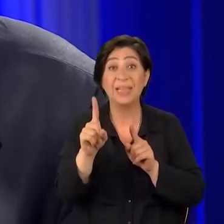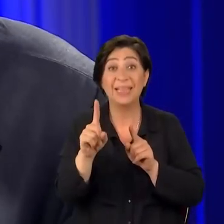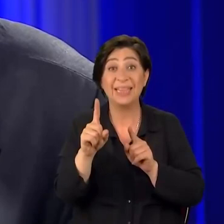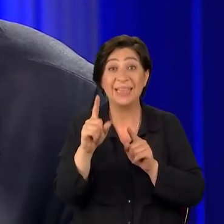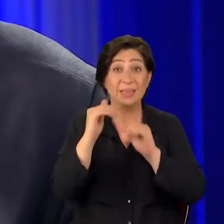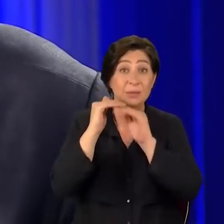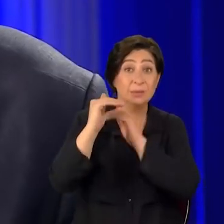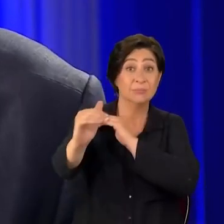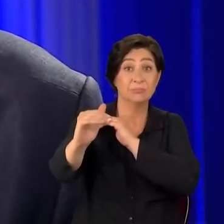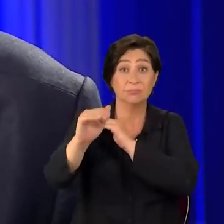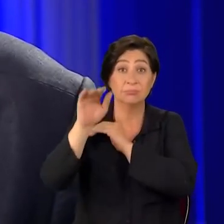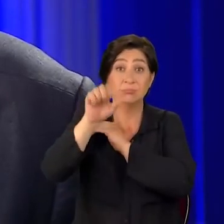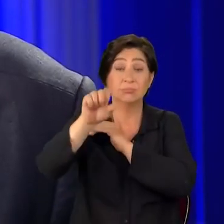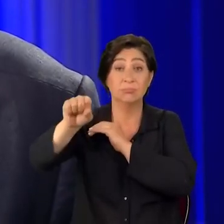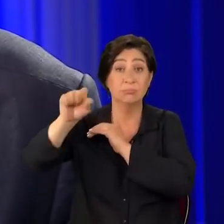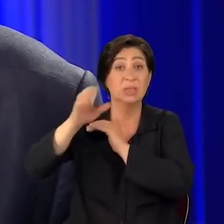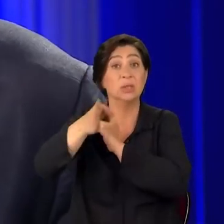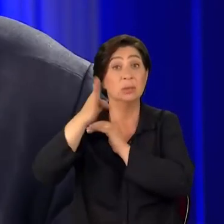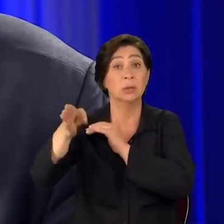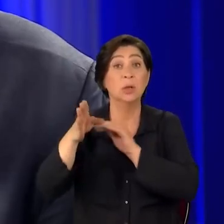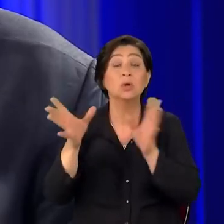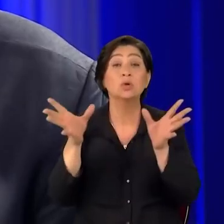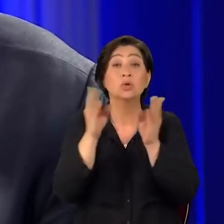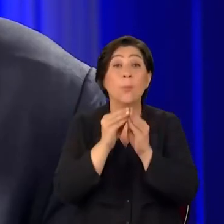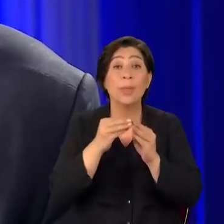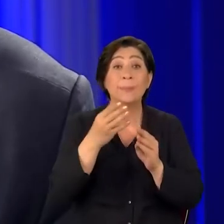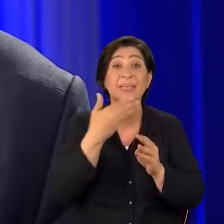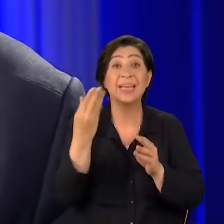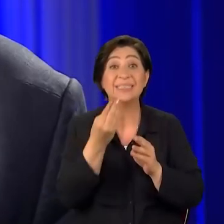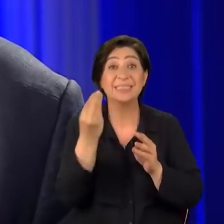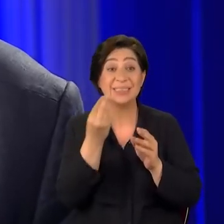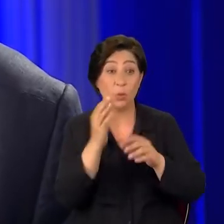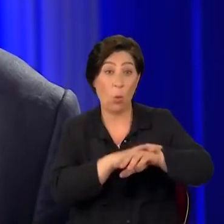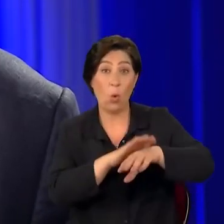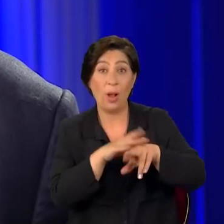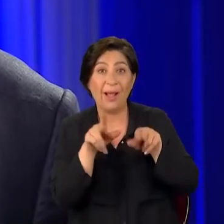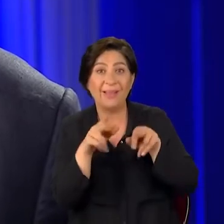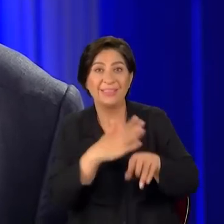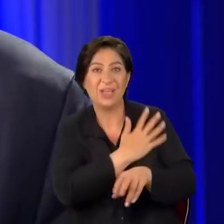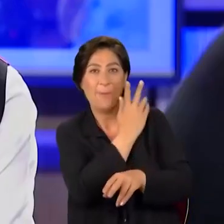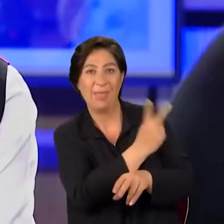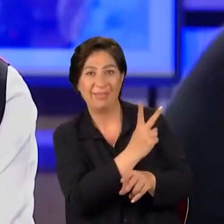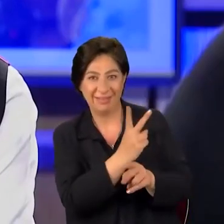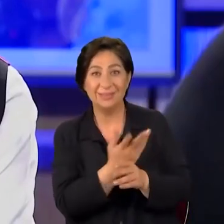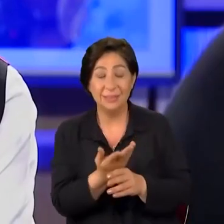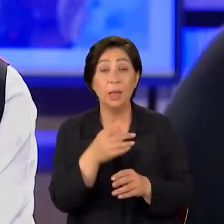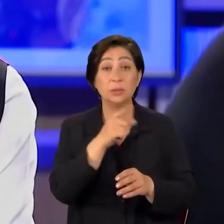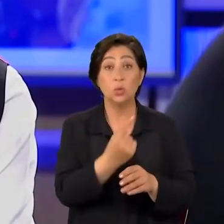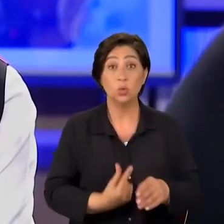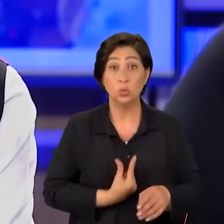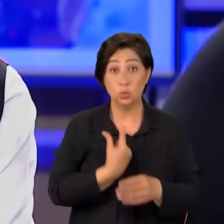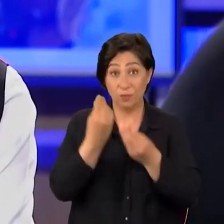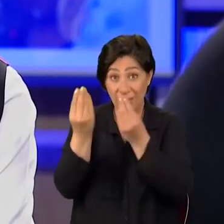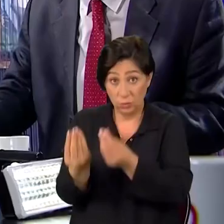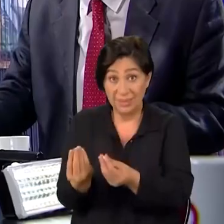100 bin civarında bir kitleye ulaştık diyordu. Düşünün, yani toplam Cumhuriyet Halk Partisi'nin gençlik örgütü kadar. Evet. Ya eğer siz